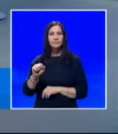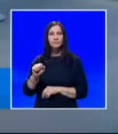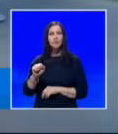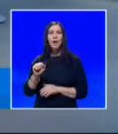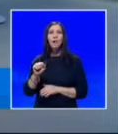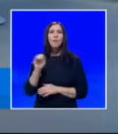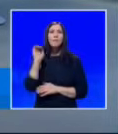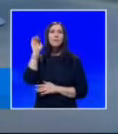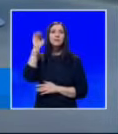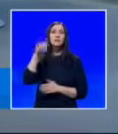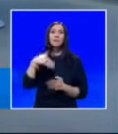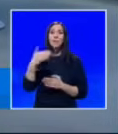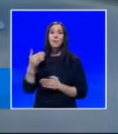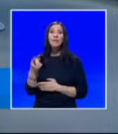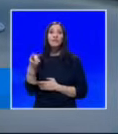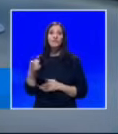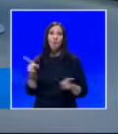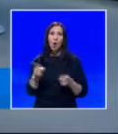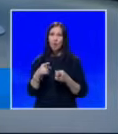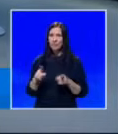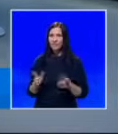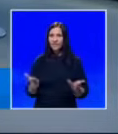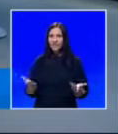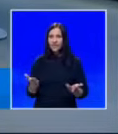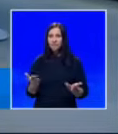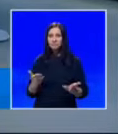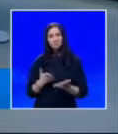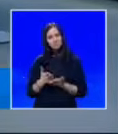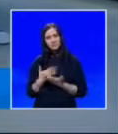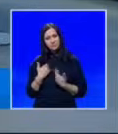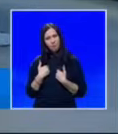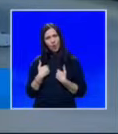Но перспективите пред това управление, според мен,